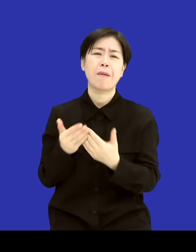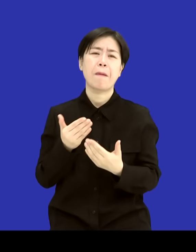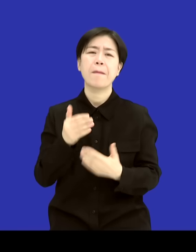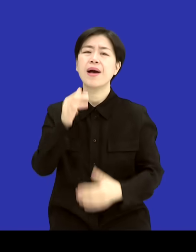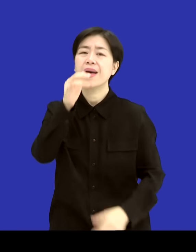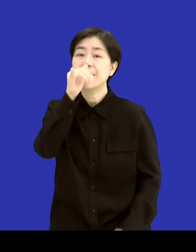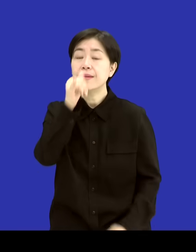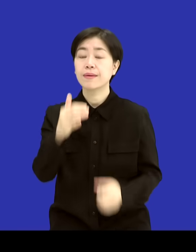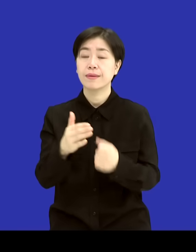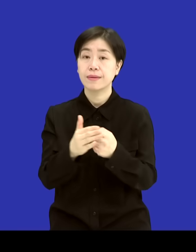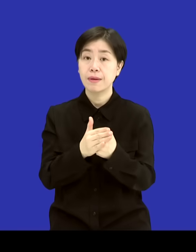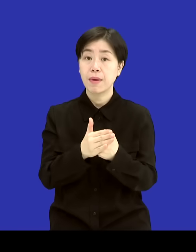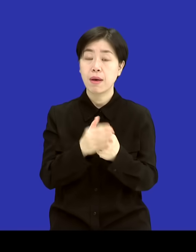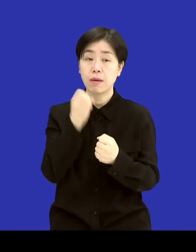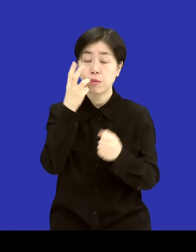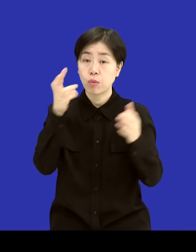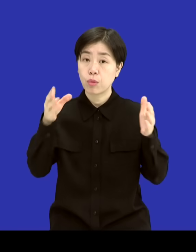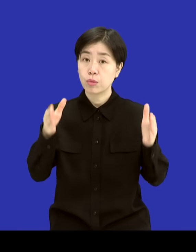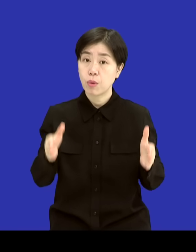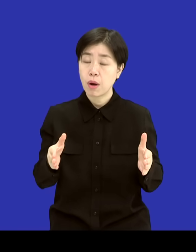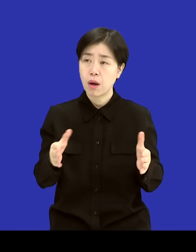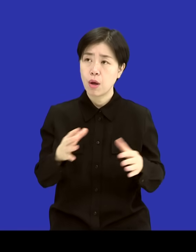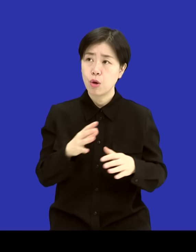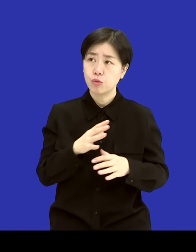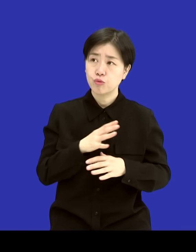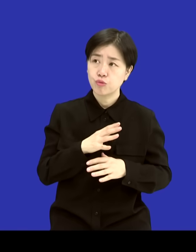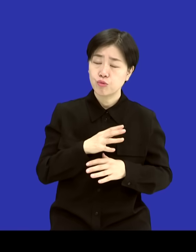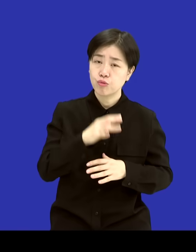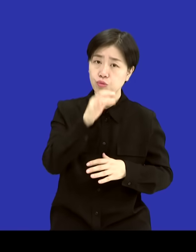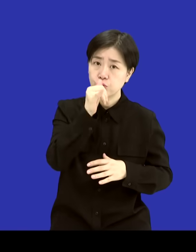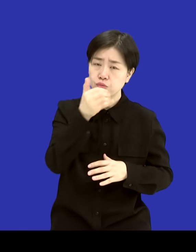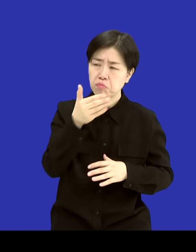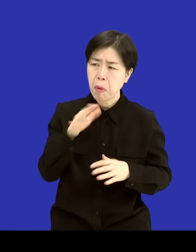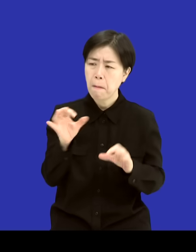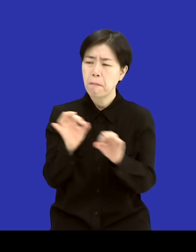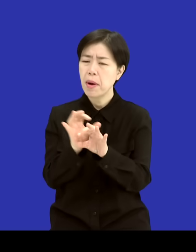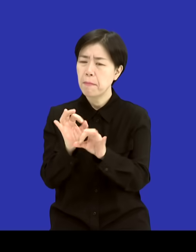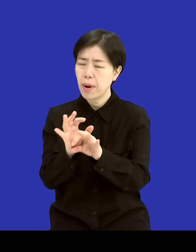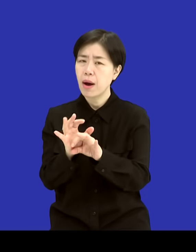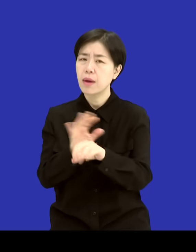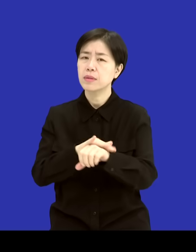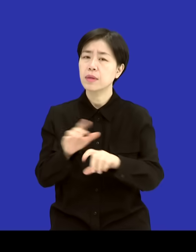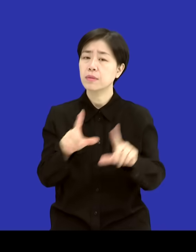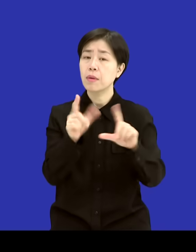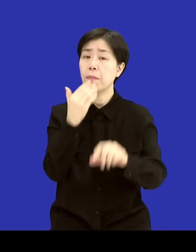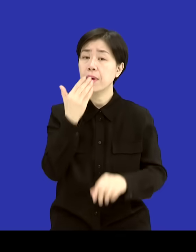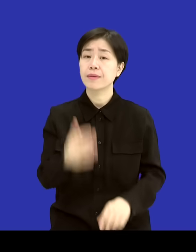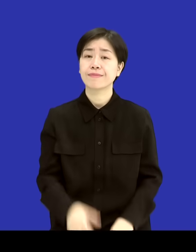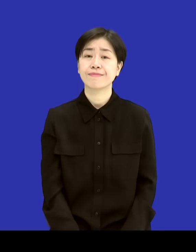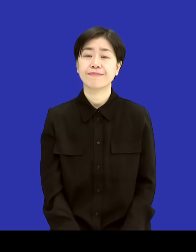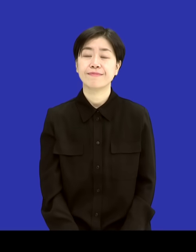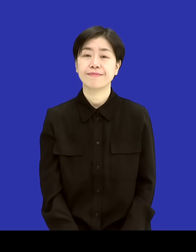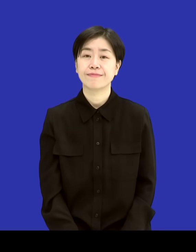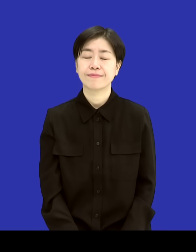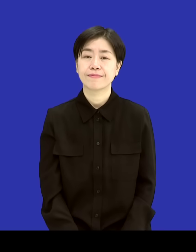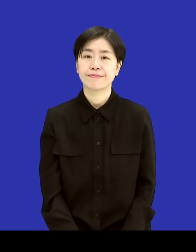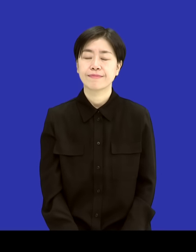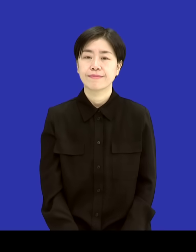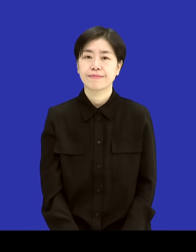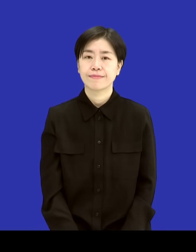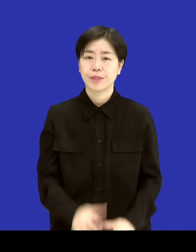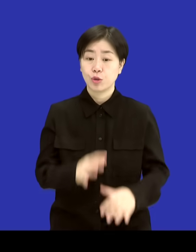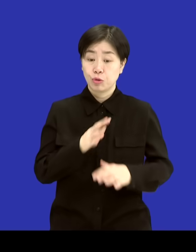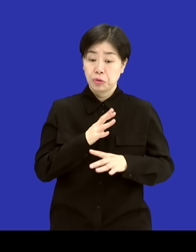그래서 좀 그런 두려운 마음이 있다가도 좀 사라지고 그랬던 적이 많아요. 예, 그런 두려운 마음이